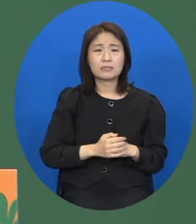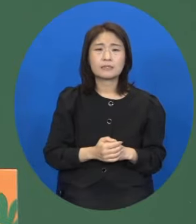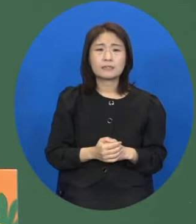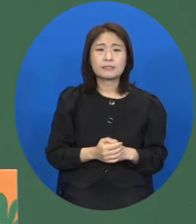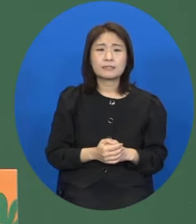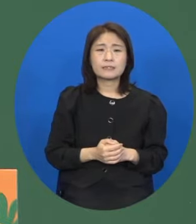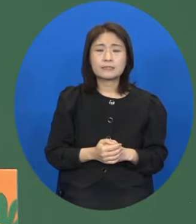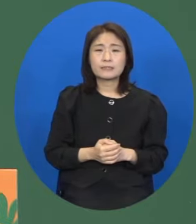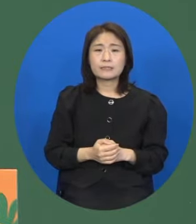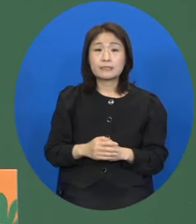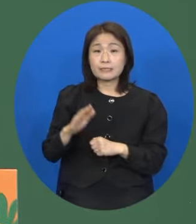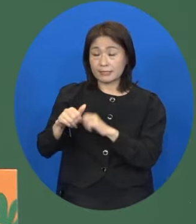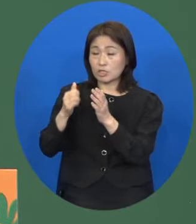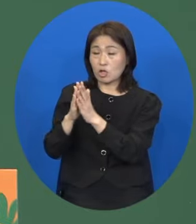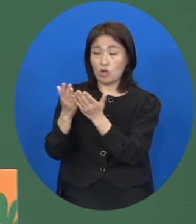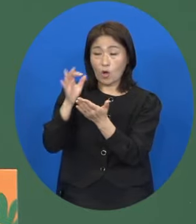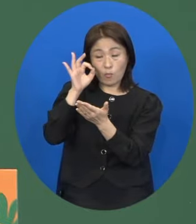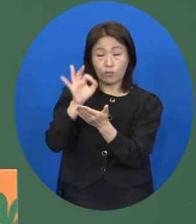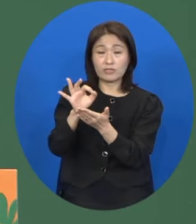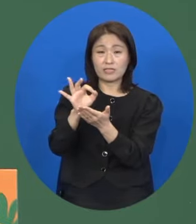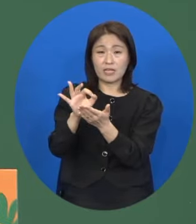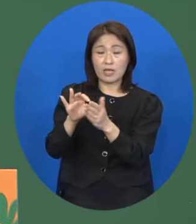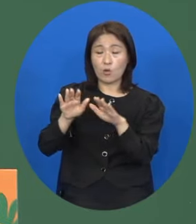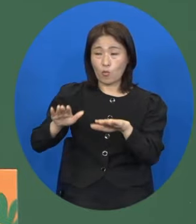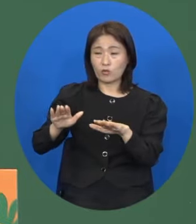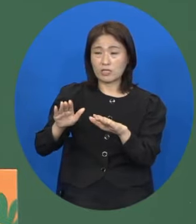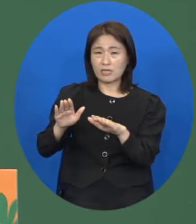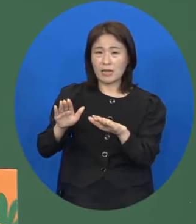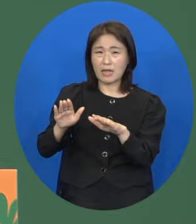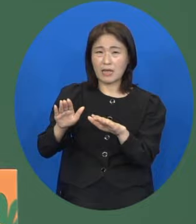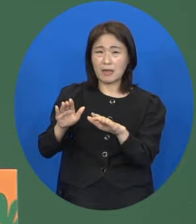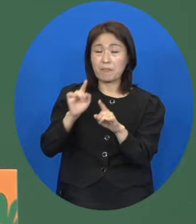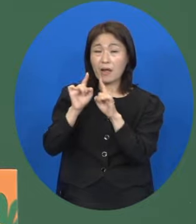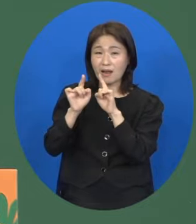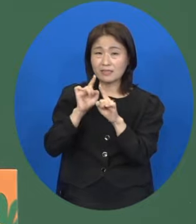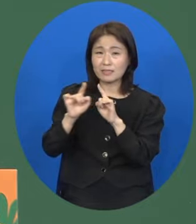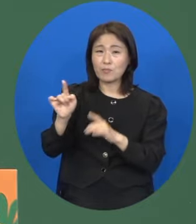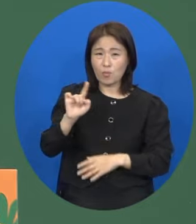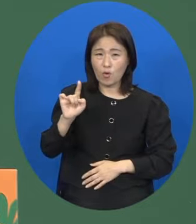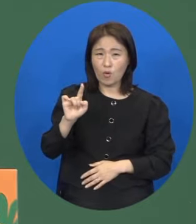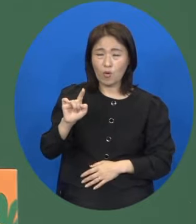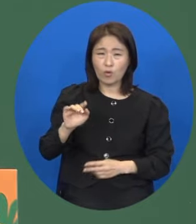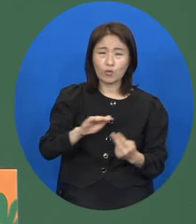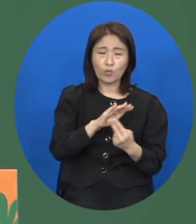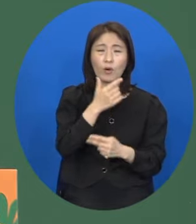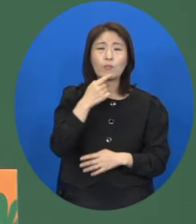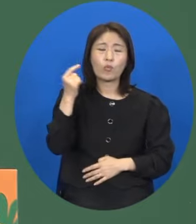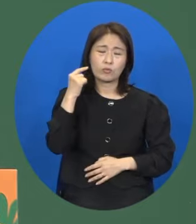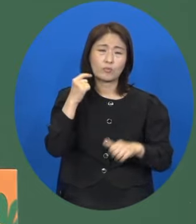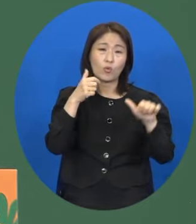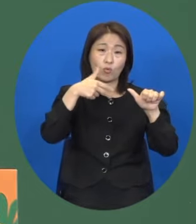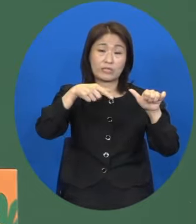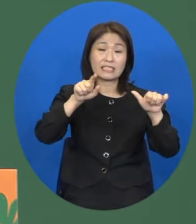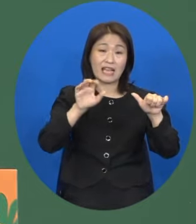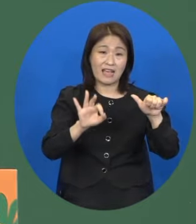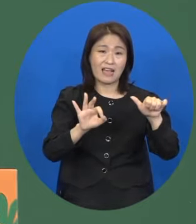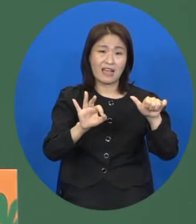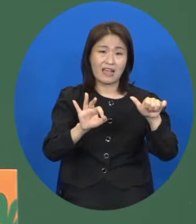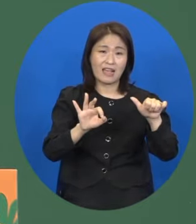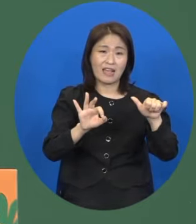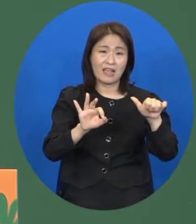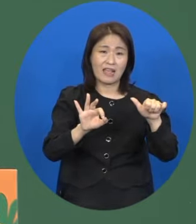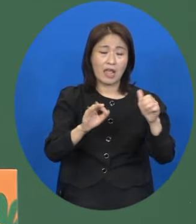앱을 열었는데 오늘의 말씀이 요한복음 5장이었습니다. 베데스다